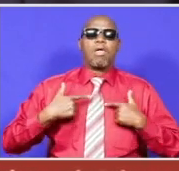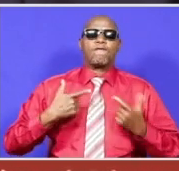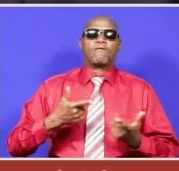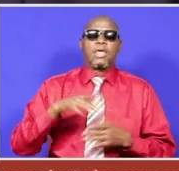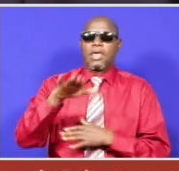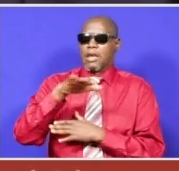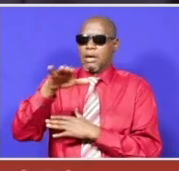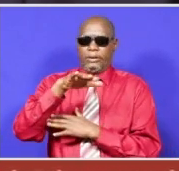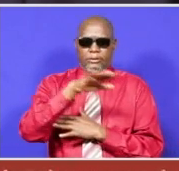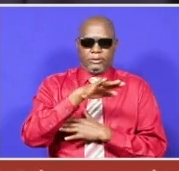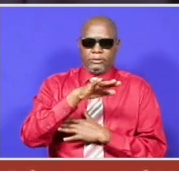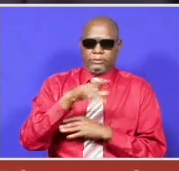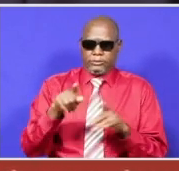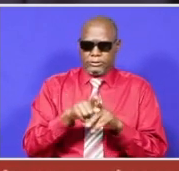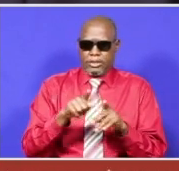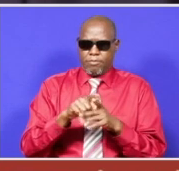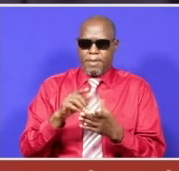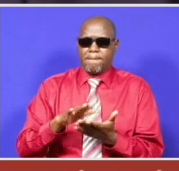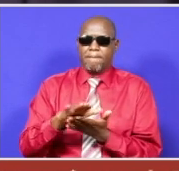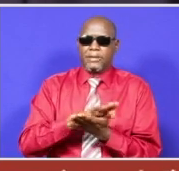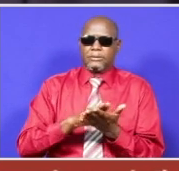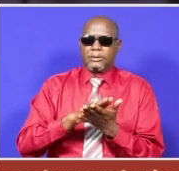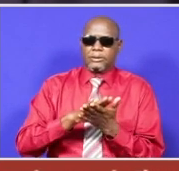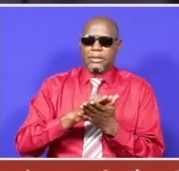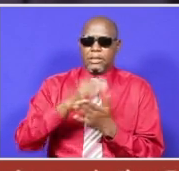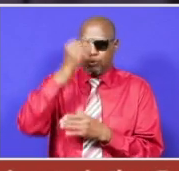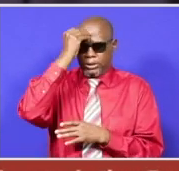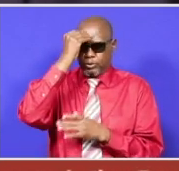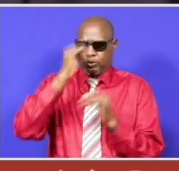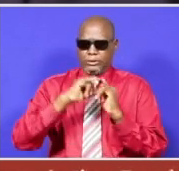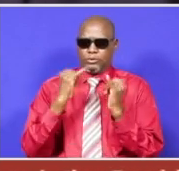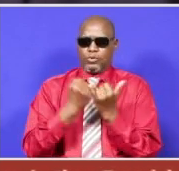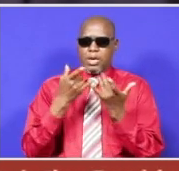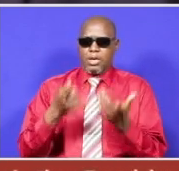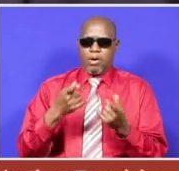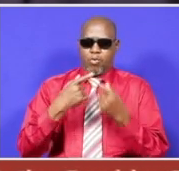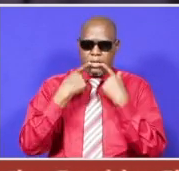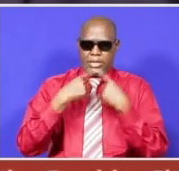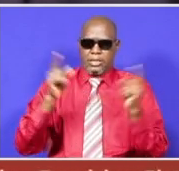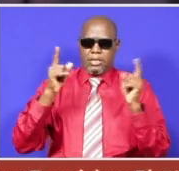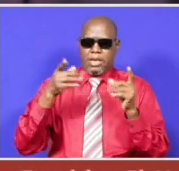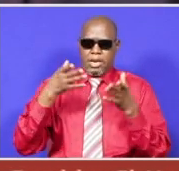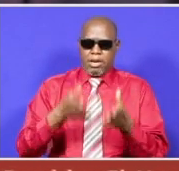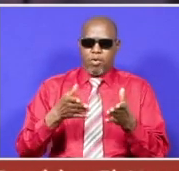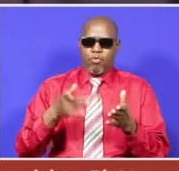and around basic educational institutions are declared null and